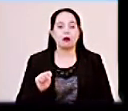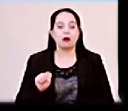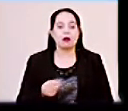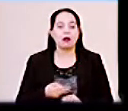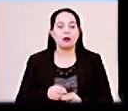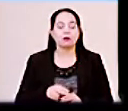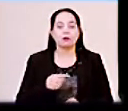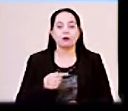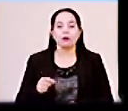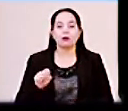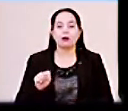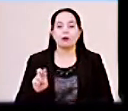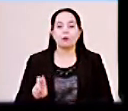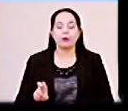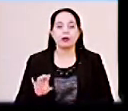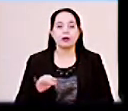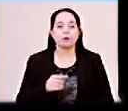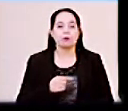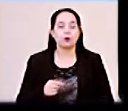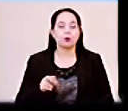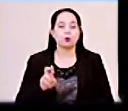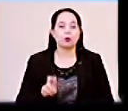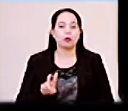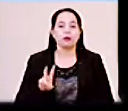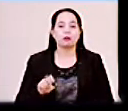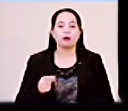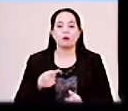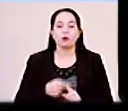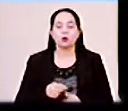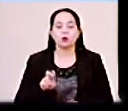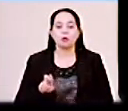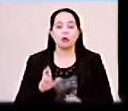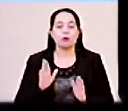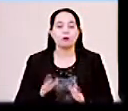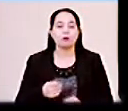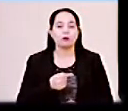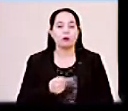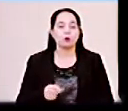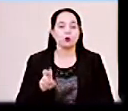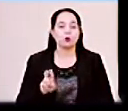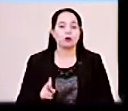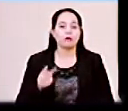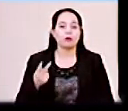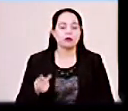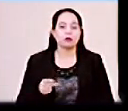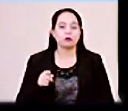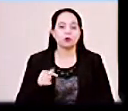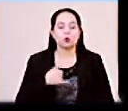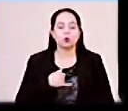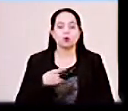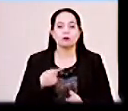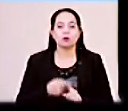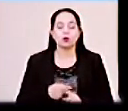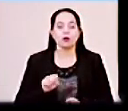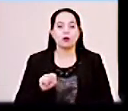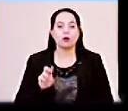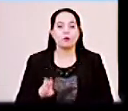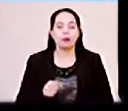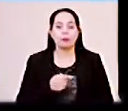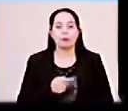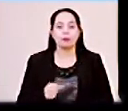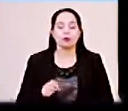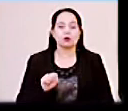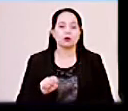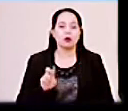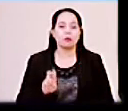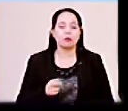это минус аб, и минус b на плюс b будет минус b квадрат. Здесь у нас плюс аб минус